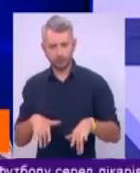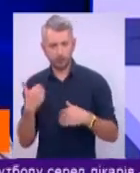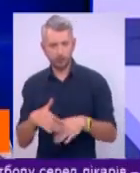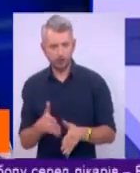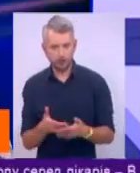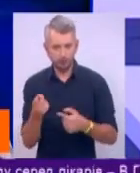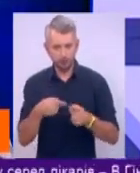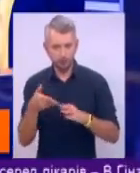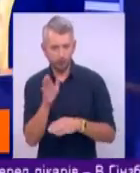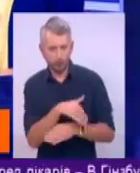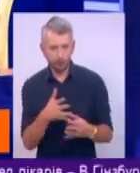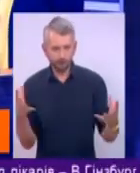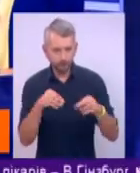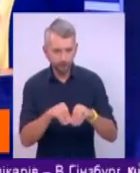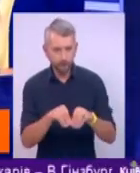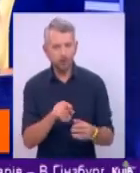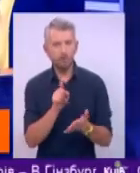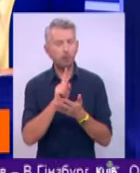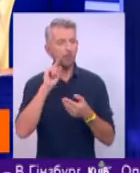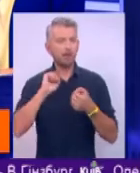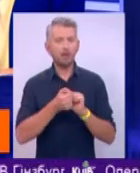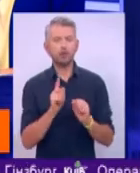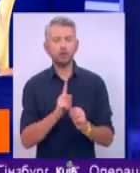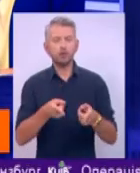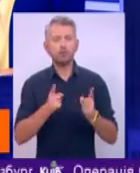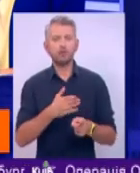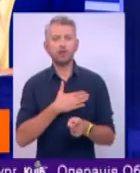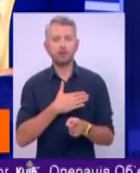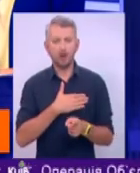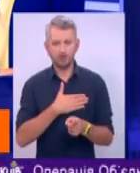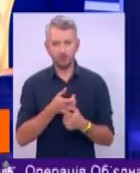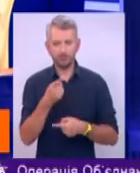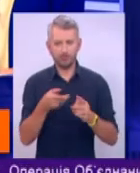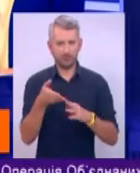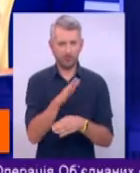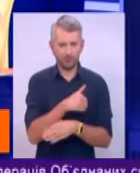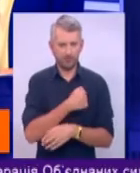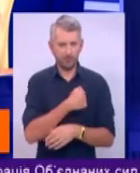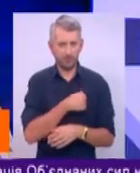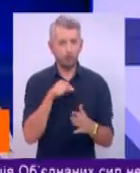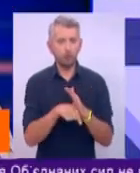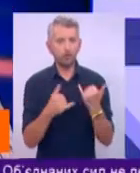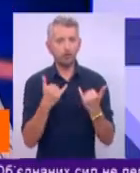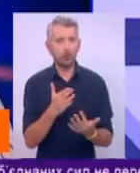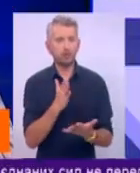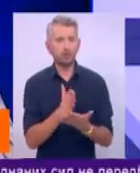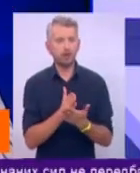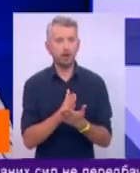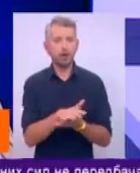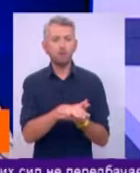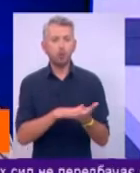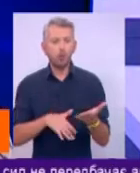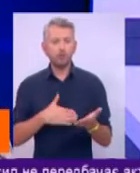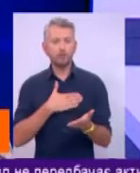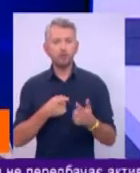ветеранів. До того ми маємо пам'ятати, що насправді наші демобілізовані, вони по суті на сьогодні є продовженням